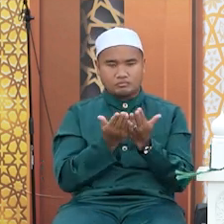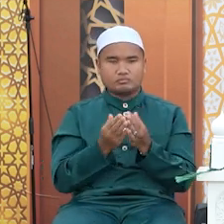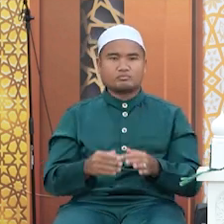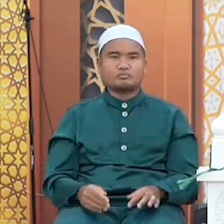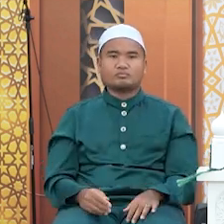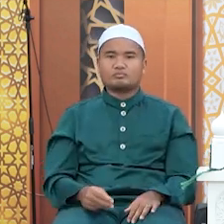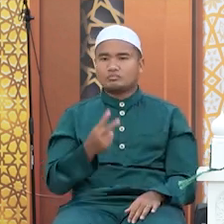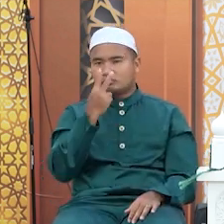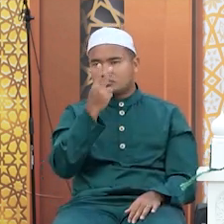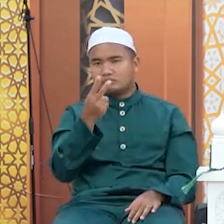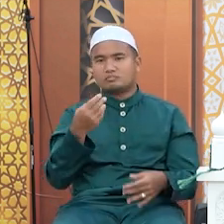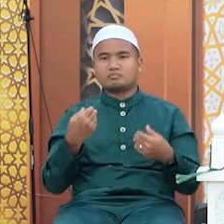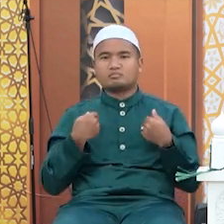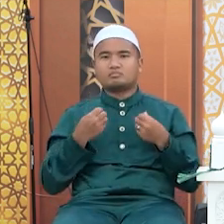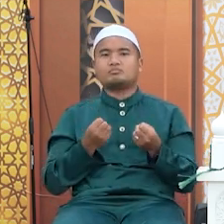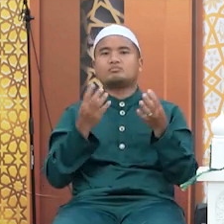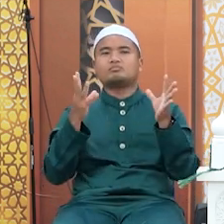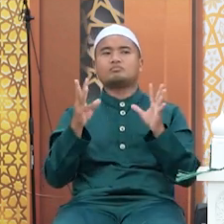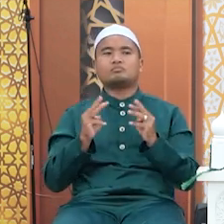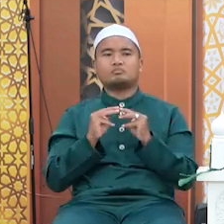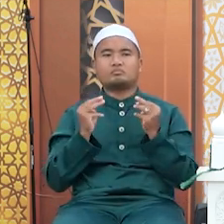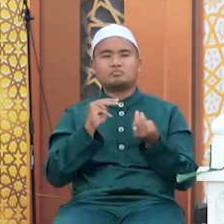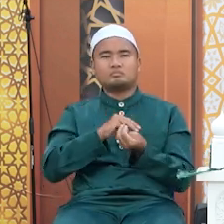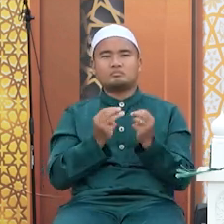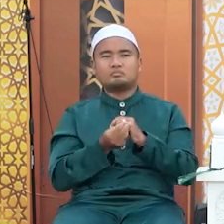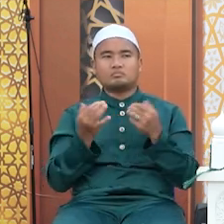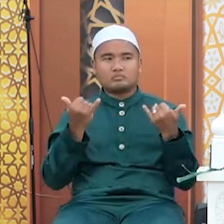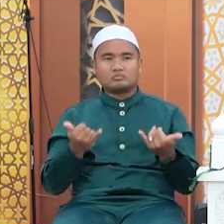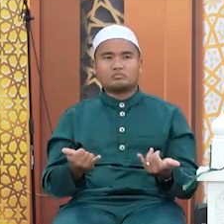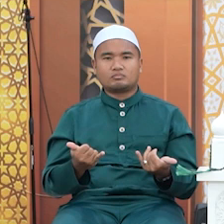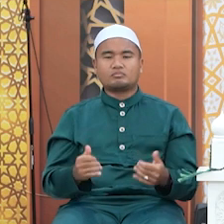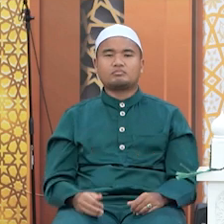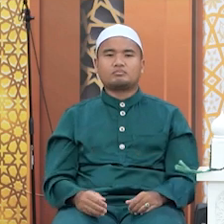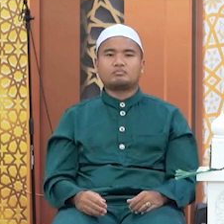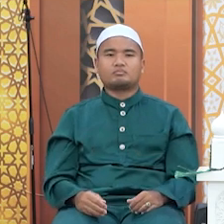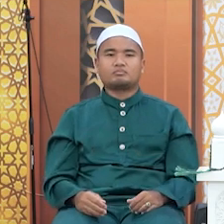isu cerai mainan je sekarang, mudah sangat.